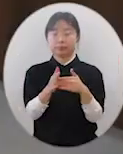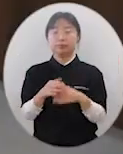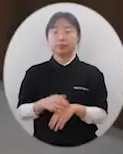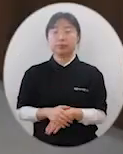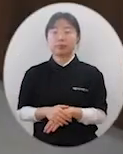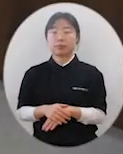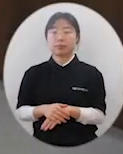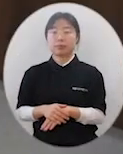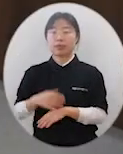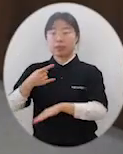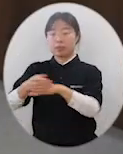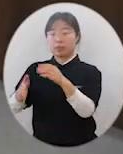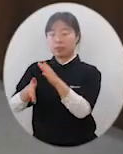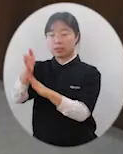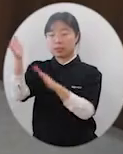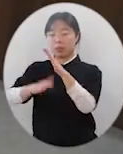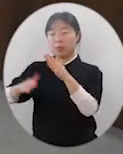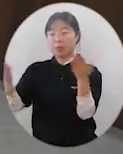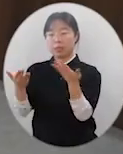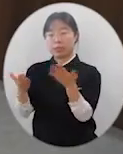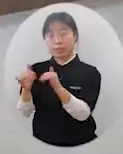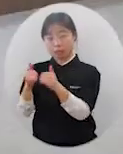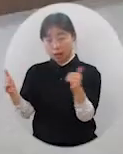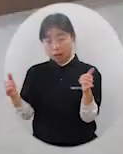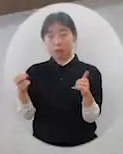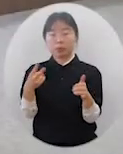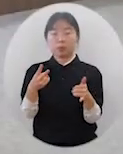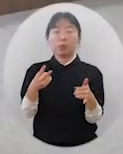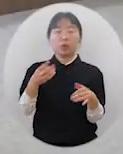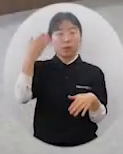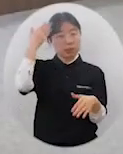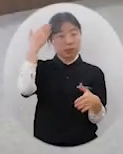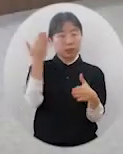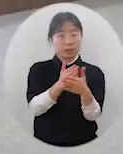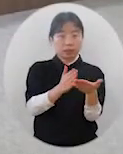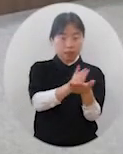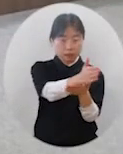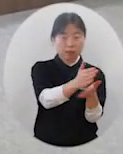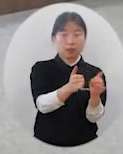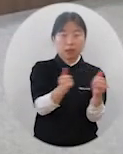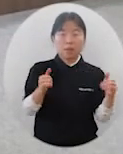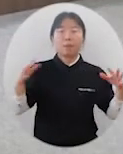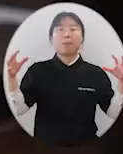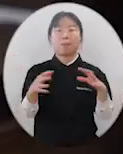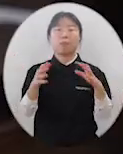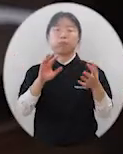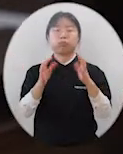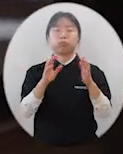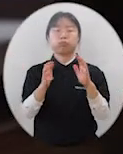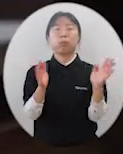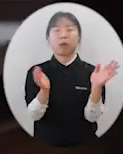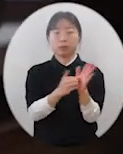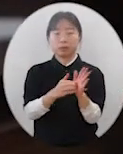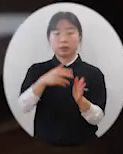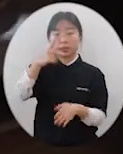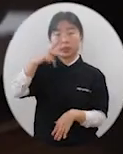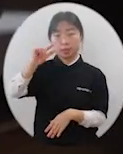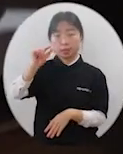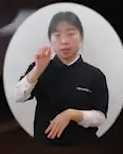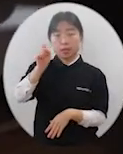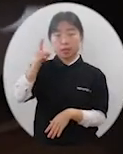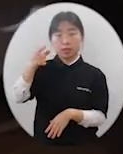관계자를 비롯해 교통 분야 전문가 등이 함께 참석한 가운데 용역 수행업체인 KG 엔지니어링